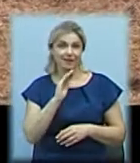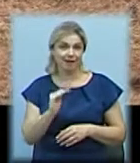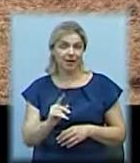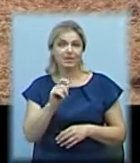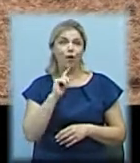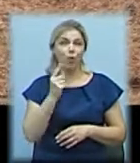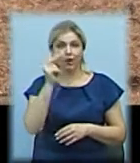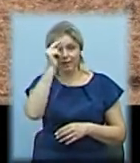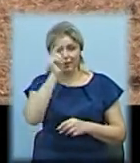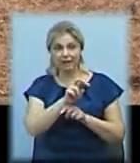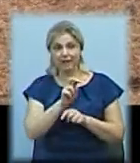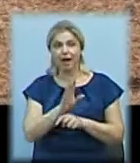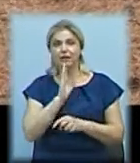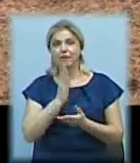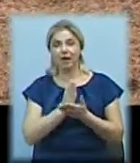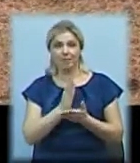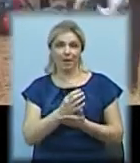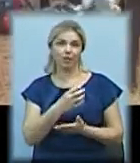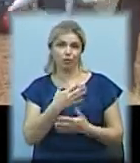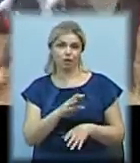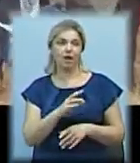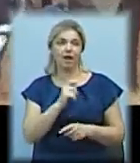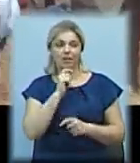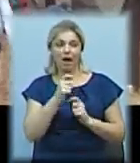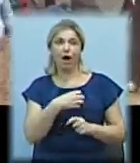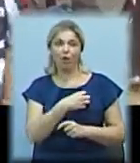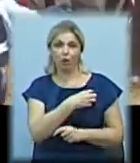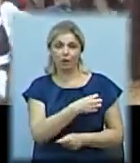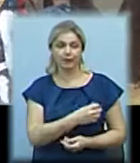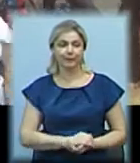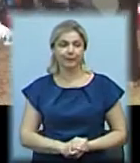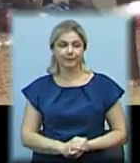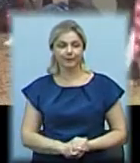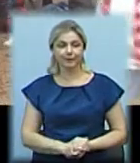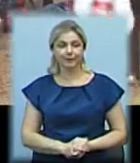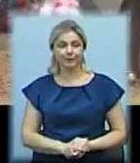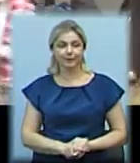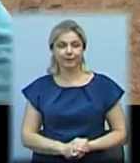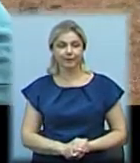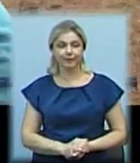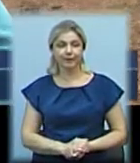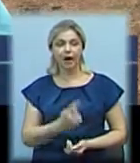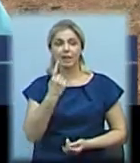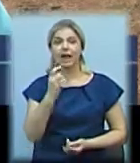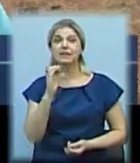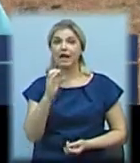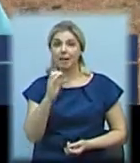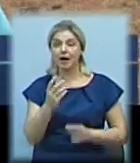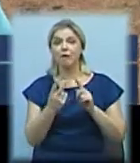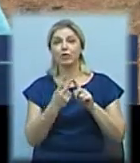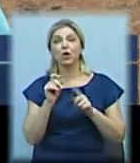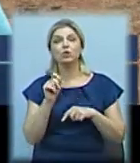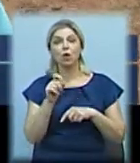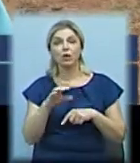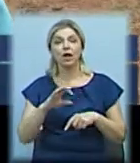рік занять дівчинка вже має нагороди. Одна чербиста, одна золотая. За те,